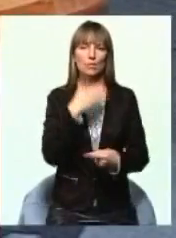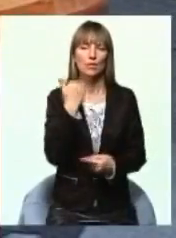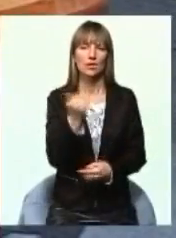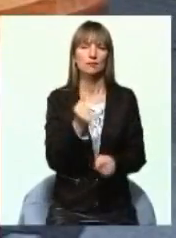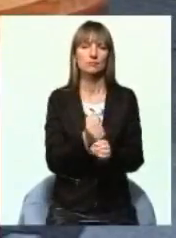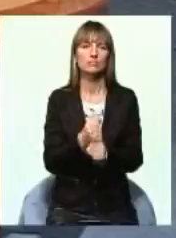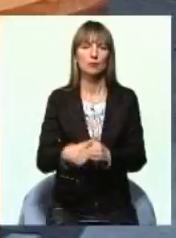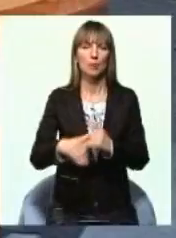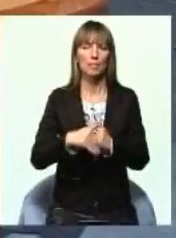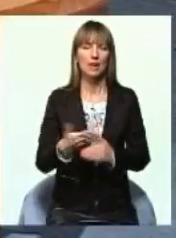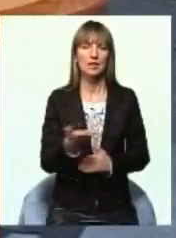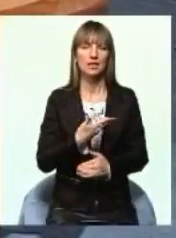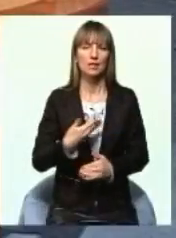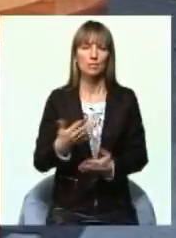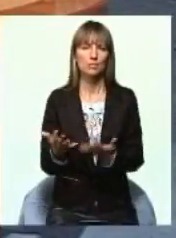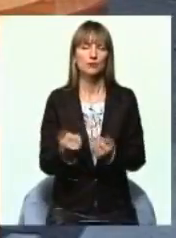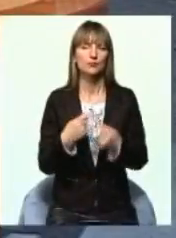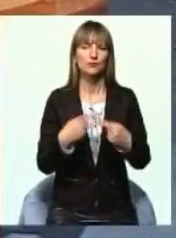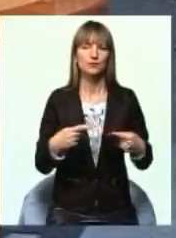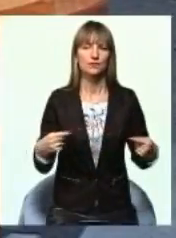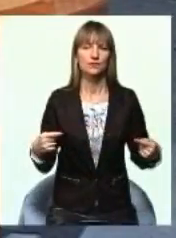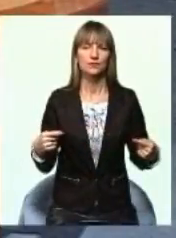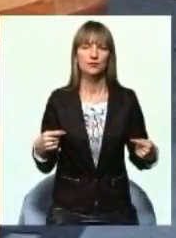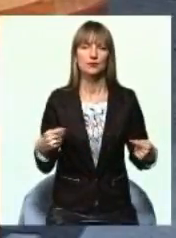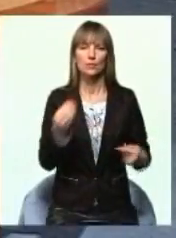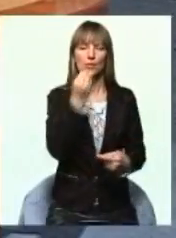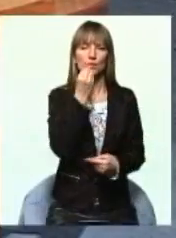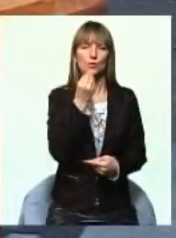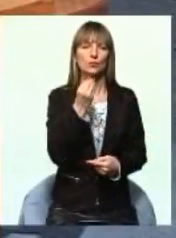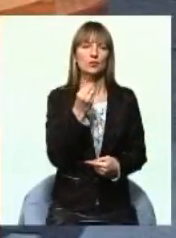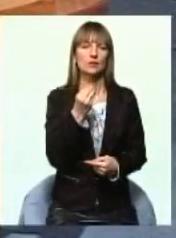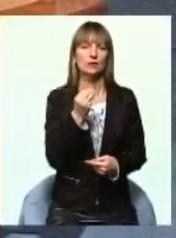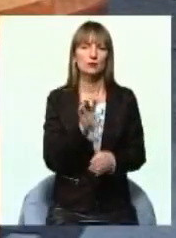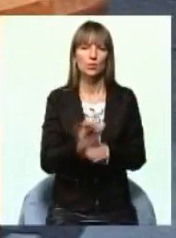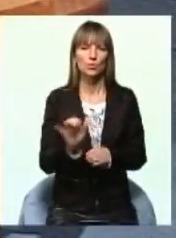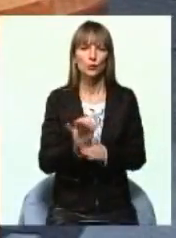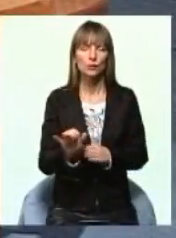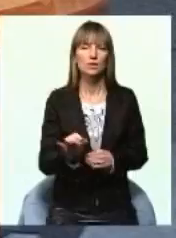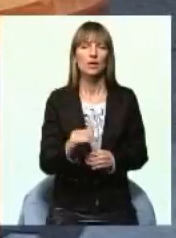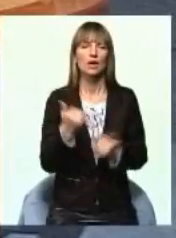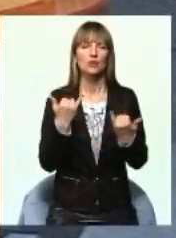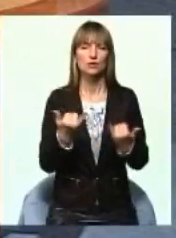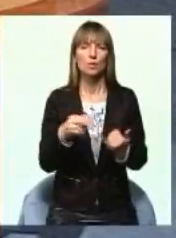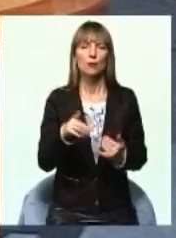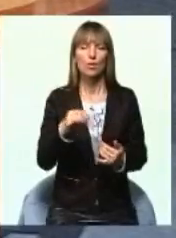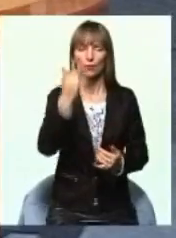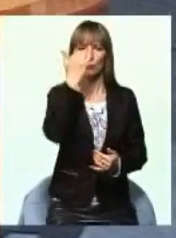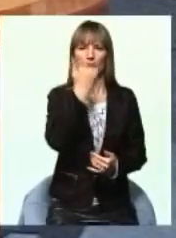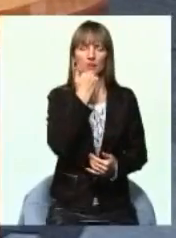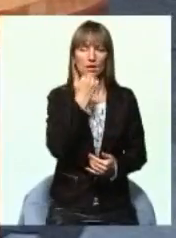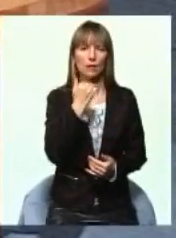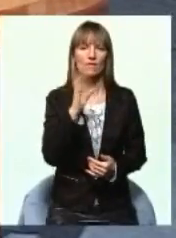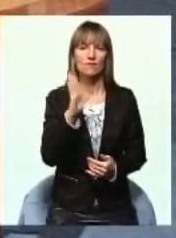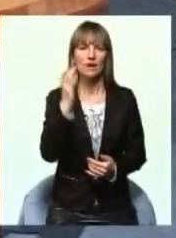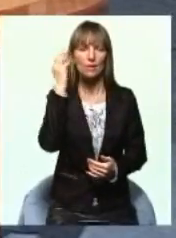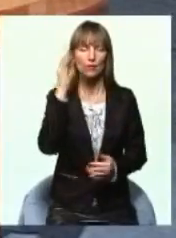вчинків допомагає нам отримувати різні продукти. Ну, а зараз про день і взагалі про подяку праці в Японії розкажуть